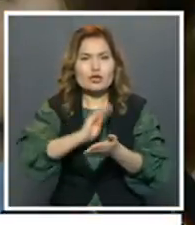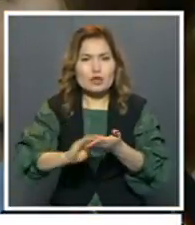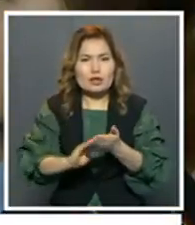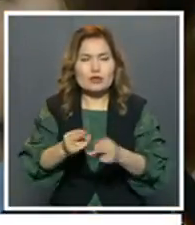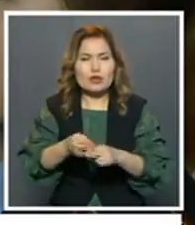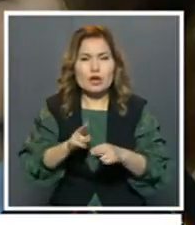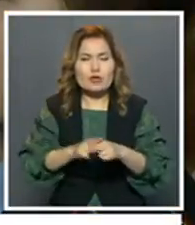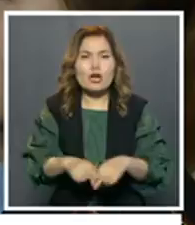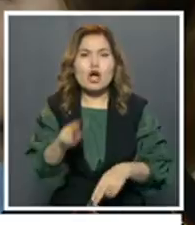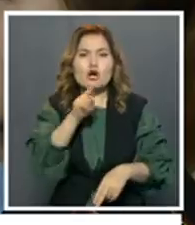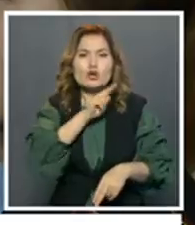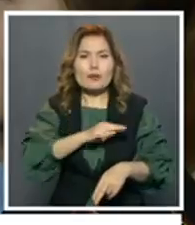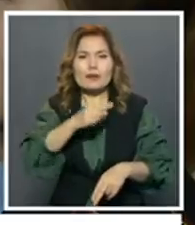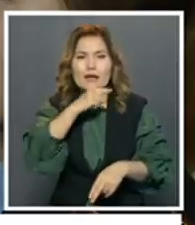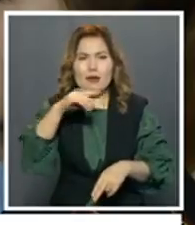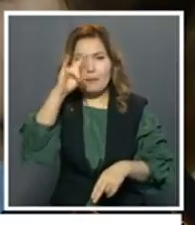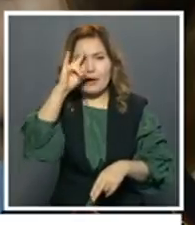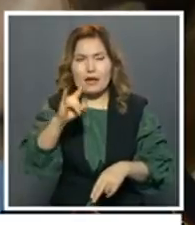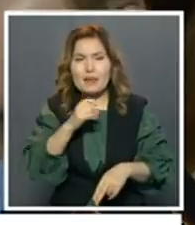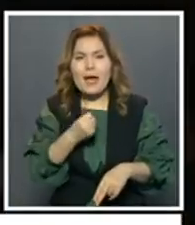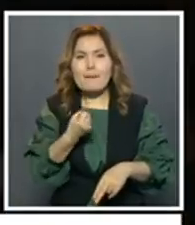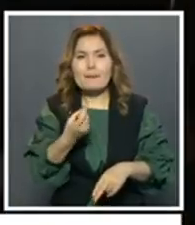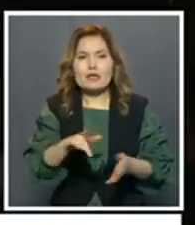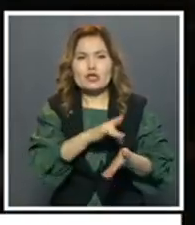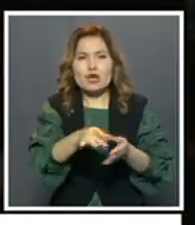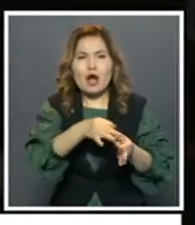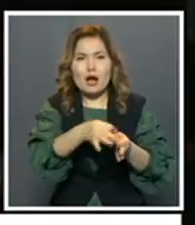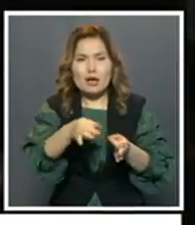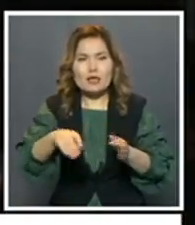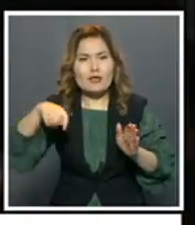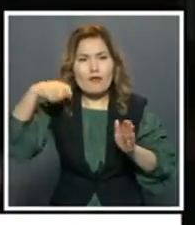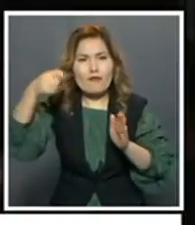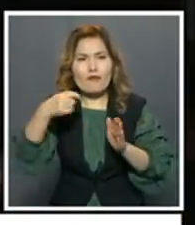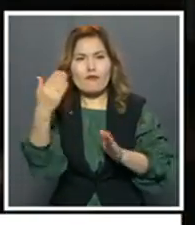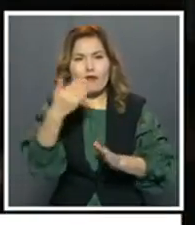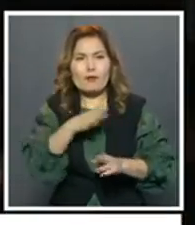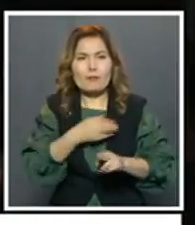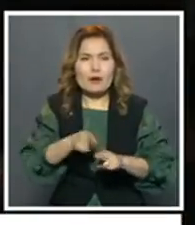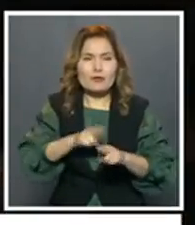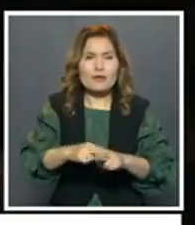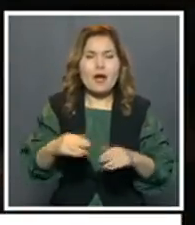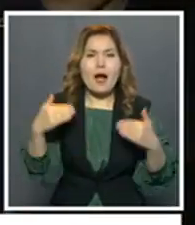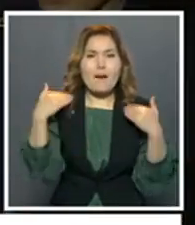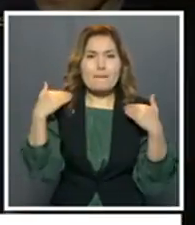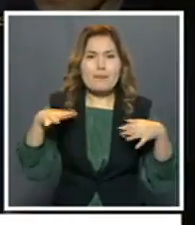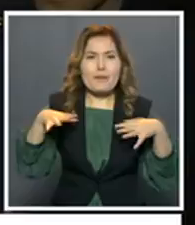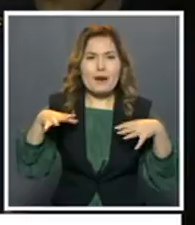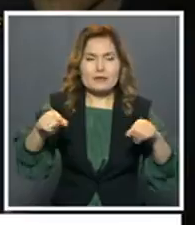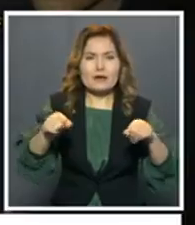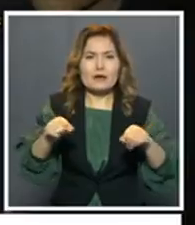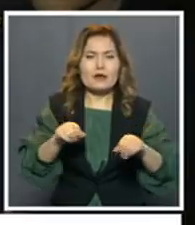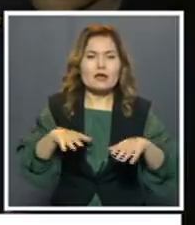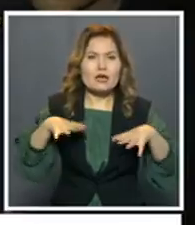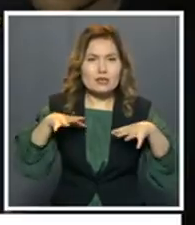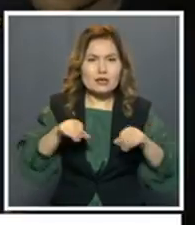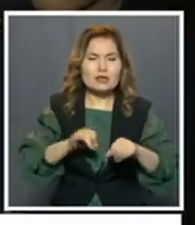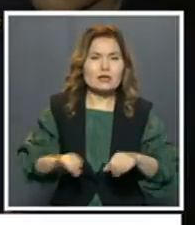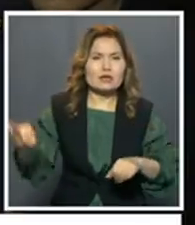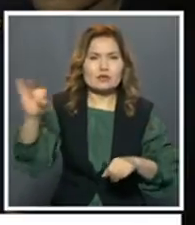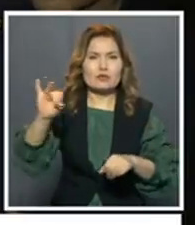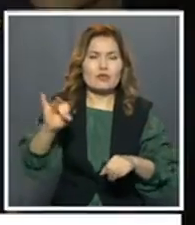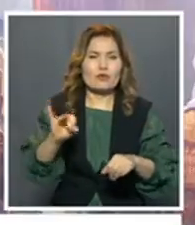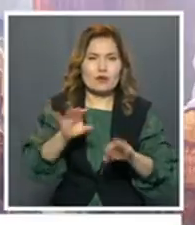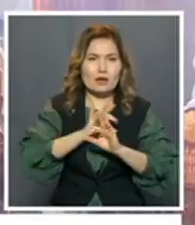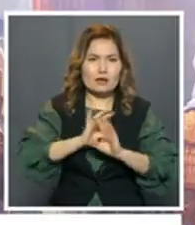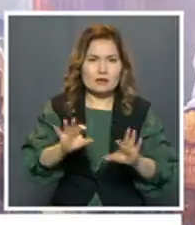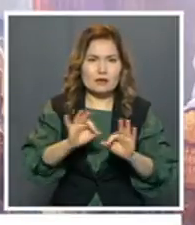Ал түсіру жұмыстары Ресей мен Қазақстанның бірнеше қаласында жүргізілген. Туындыда батырдың көзсіз ерлігі баяндалады.